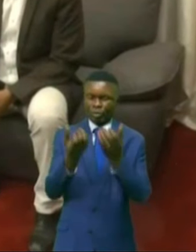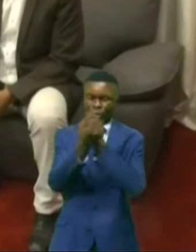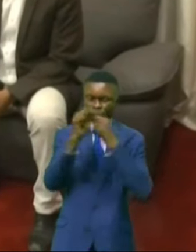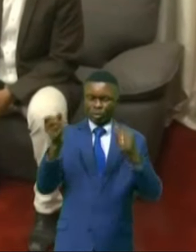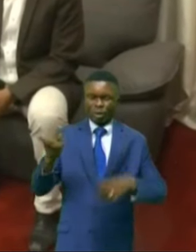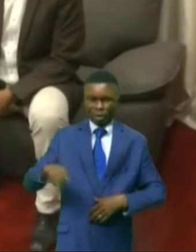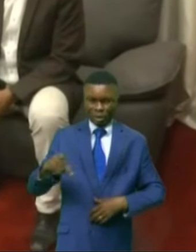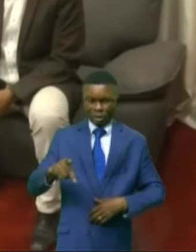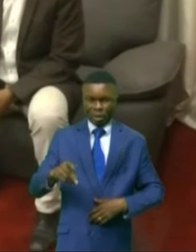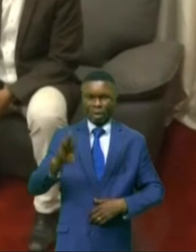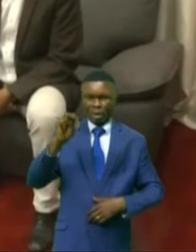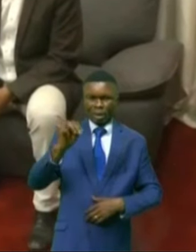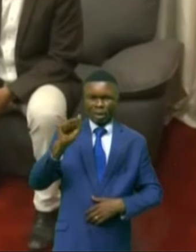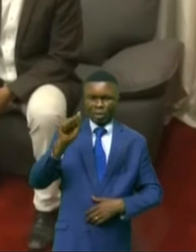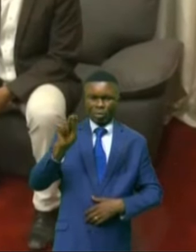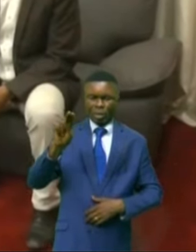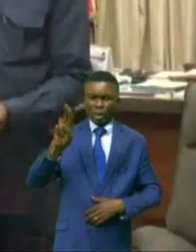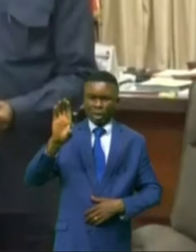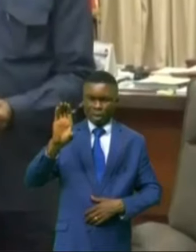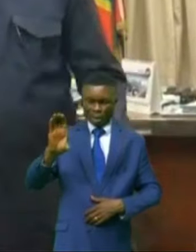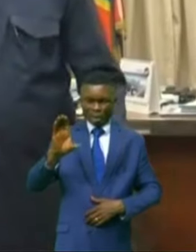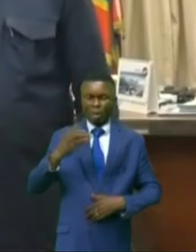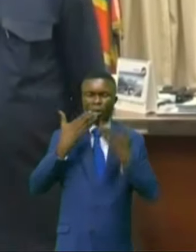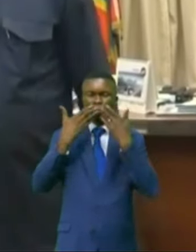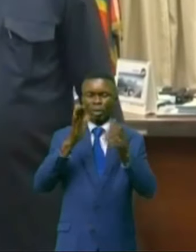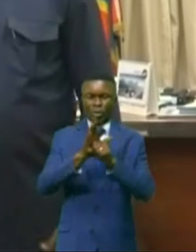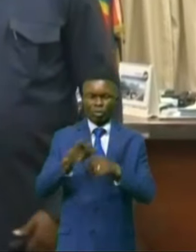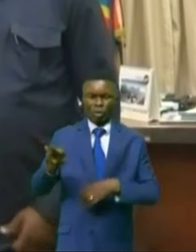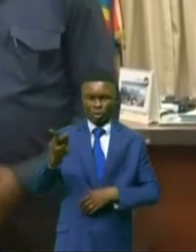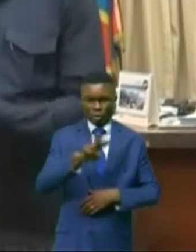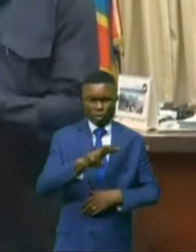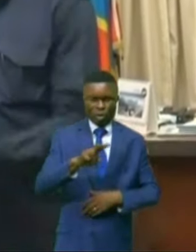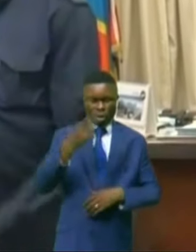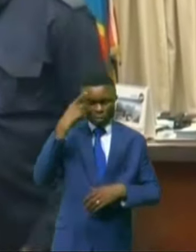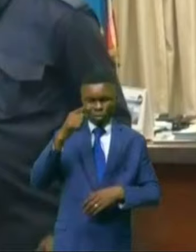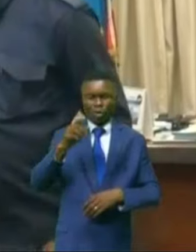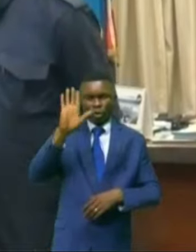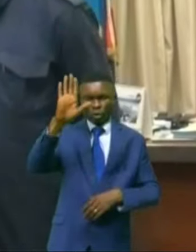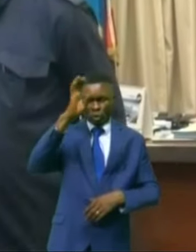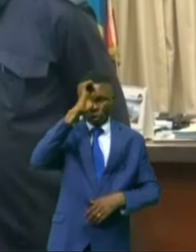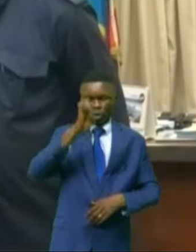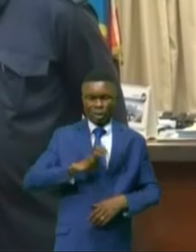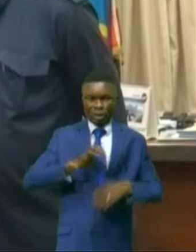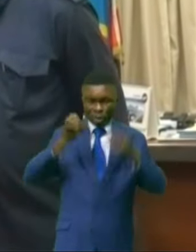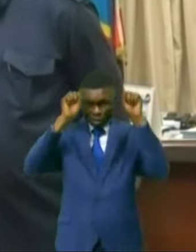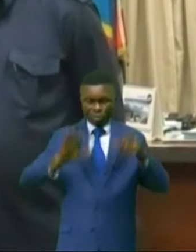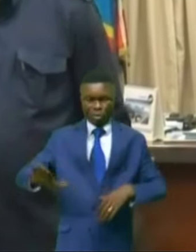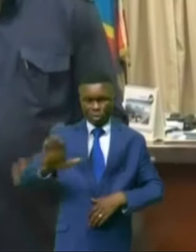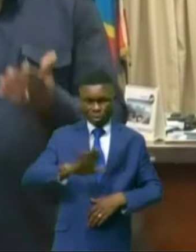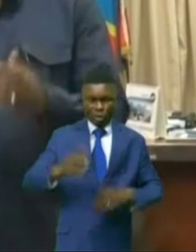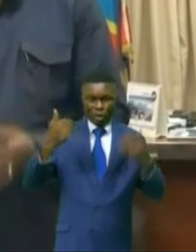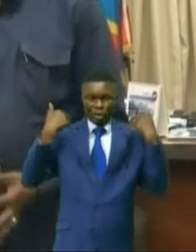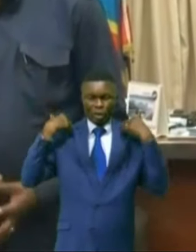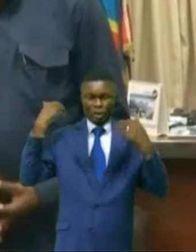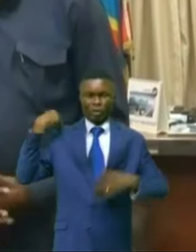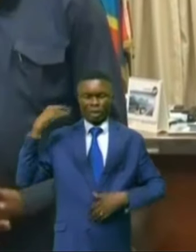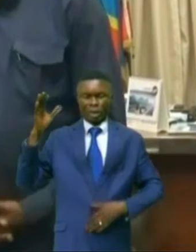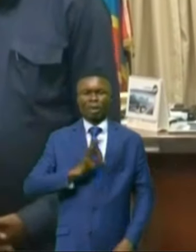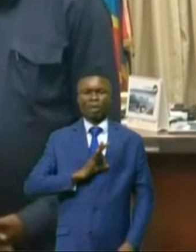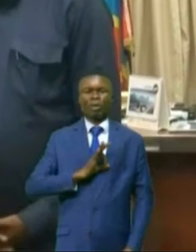engagements marqués qu'il a. Tout nos remerciements, comme d'habitude, à son Excellence, Monsieur le Président de la République, par chef de l'État, Félix Saint-Elme,